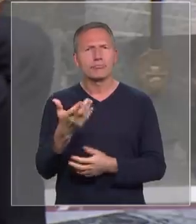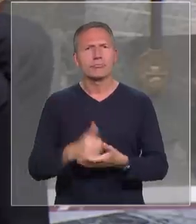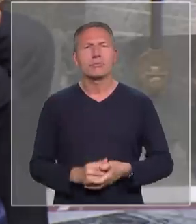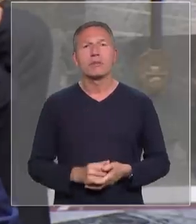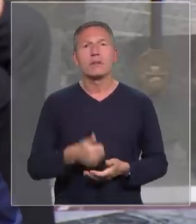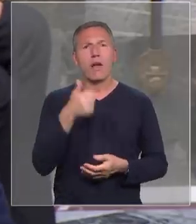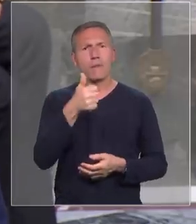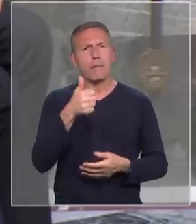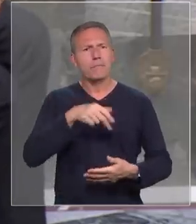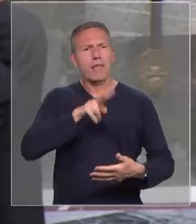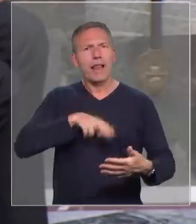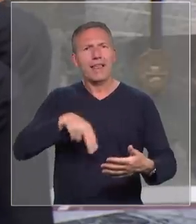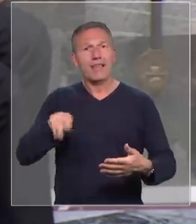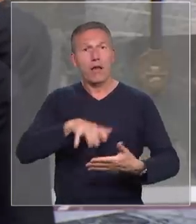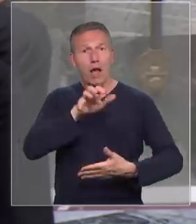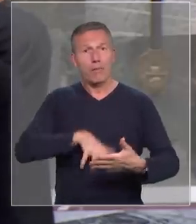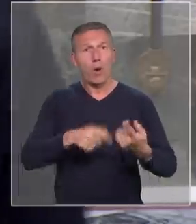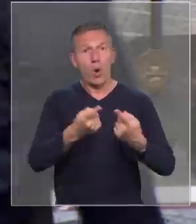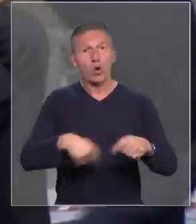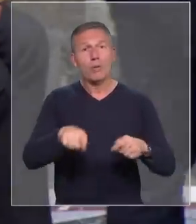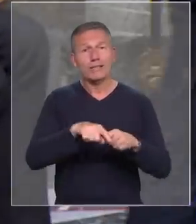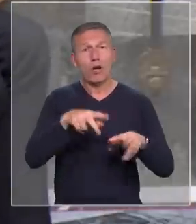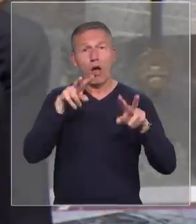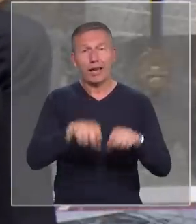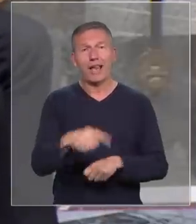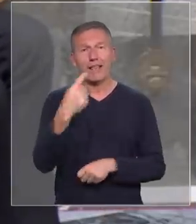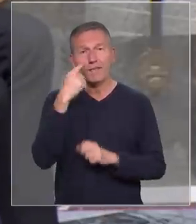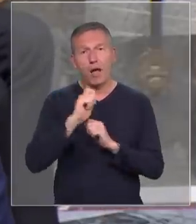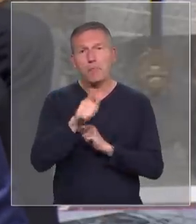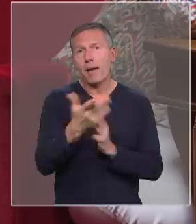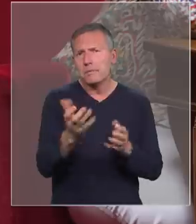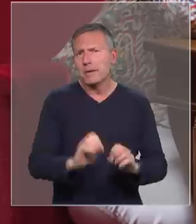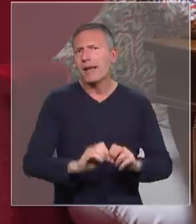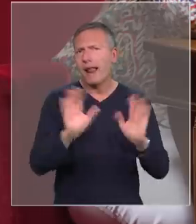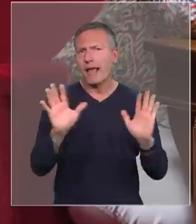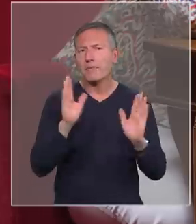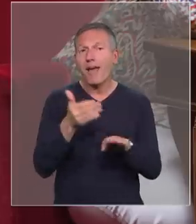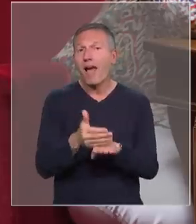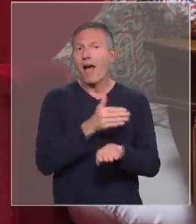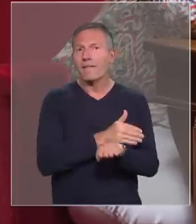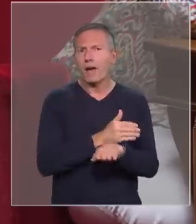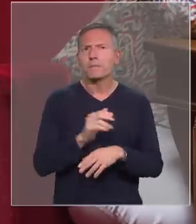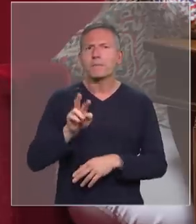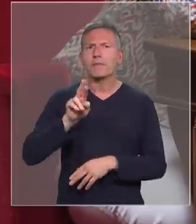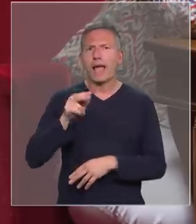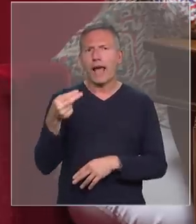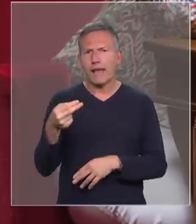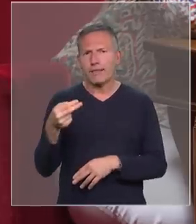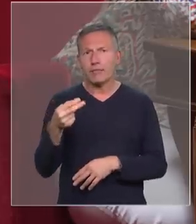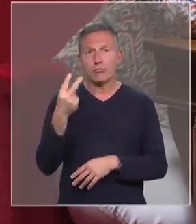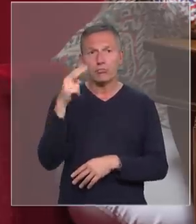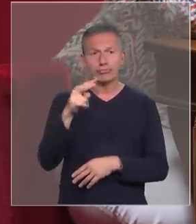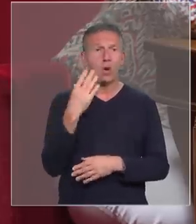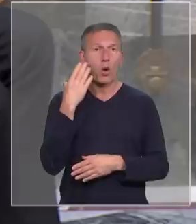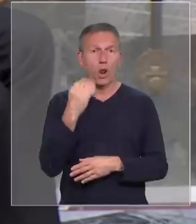de votre rapport de commission d'enquête sera sans doute éclairante. Mais avant cela, les liens entre le Rassemblement national de Madame Le